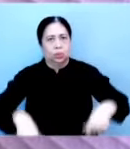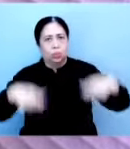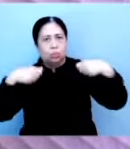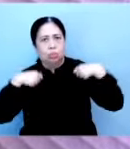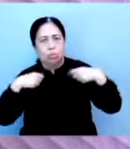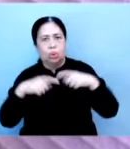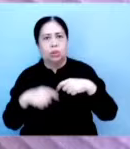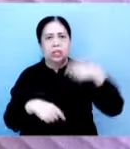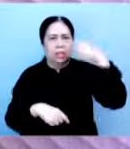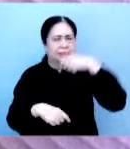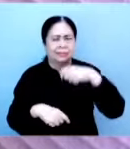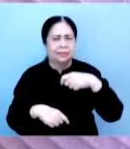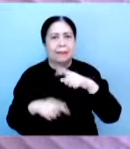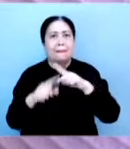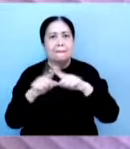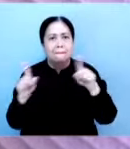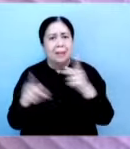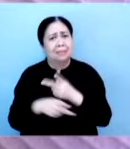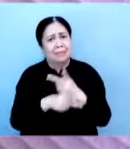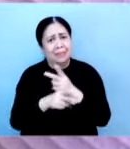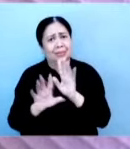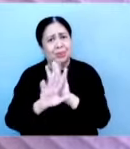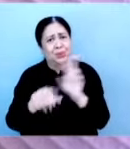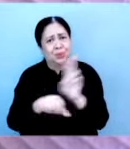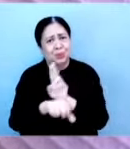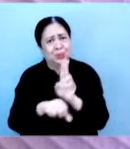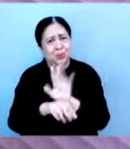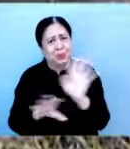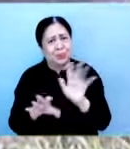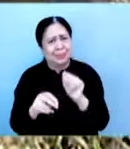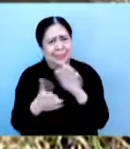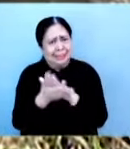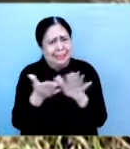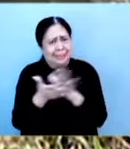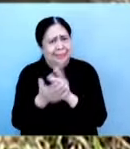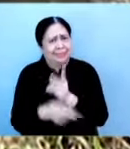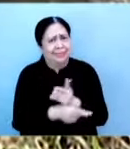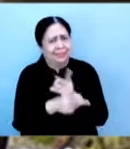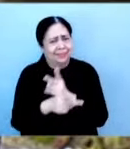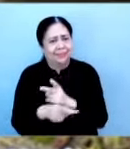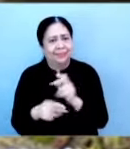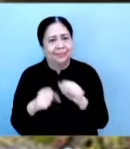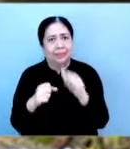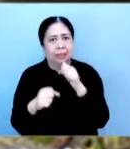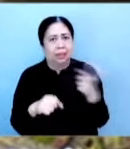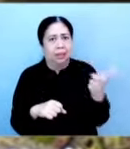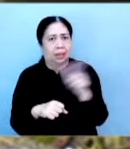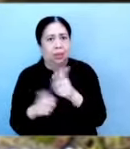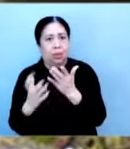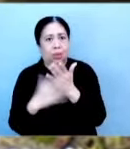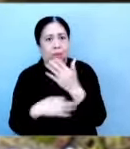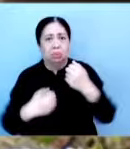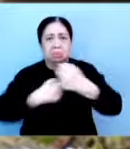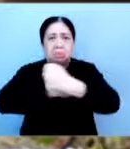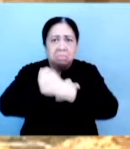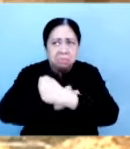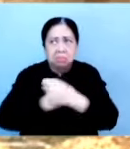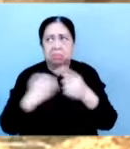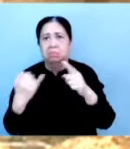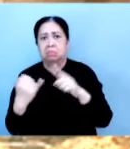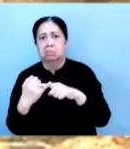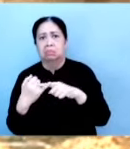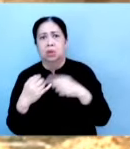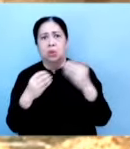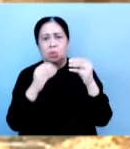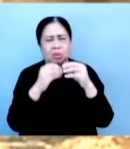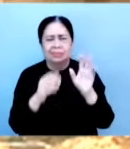toothbrush pero Please lang Huwag niyo na pong gawin ang mga iyan for hygienic purposes hindi rin ito naipapasa sa pakikipag yakapan o kahit pa sa pakikipaghalikan